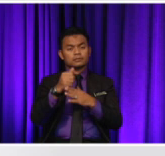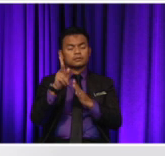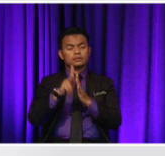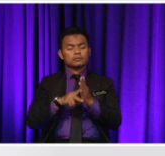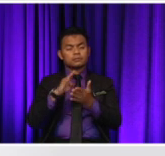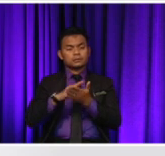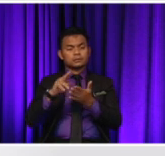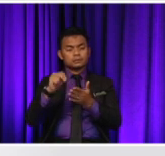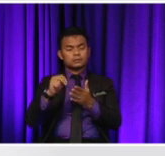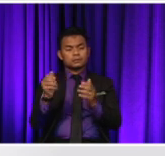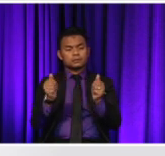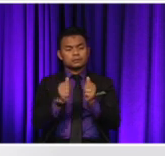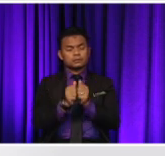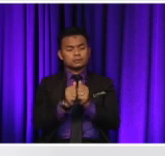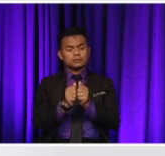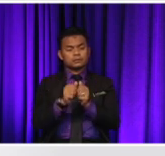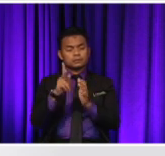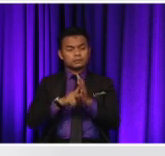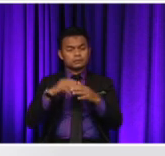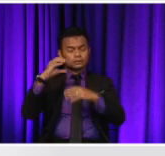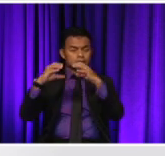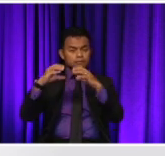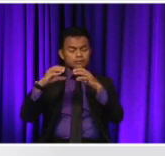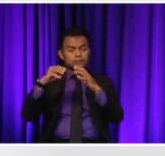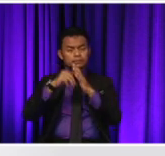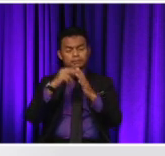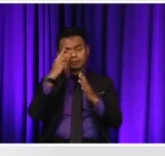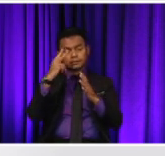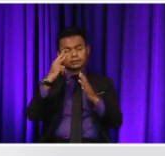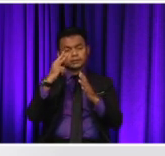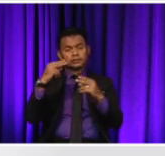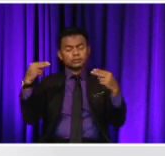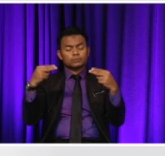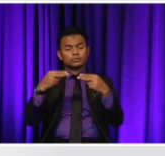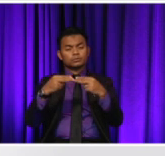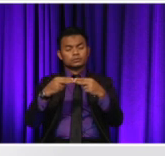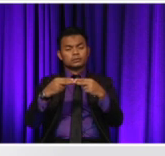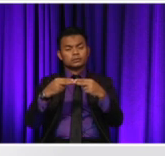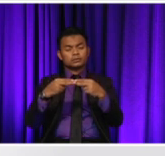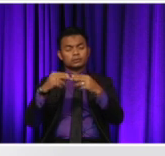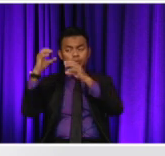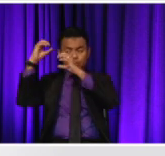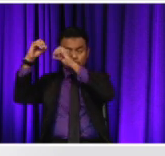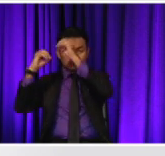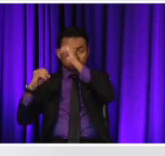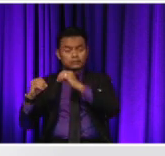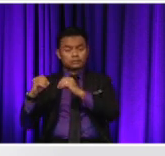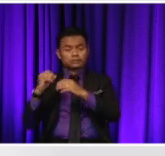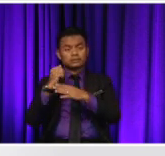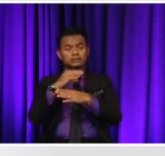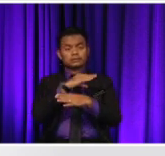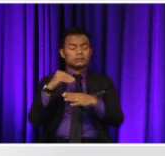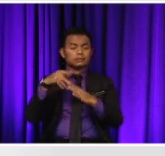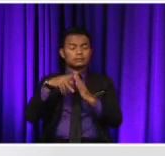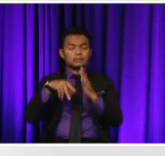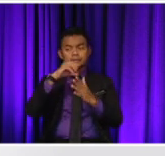lah memperlihatkan hubungan organisasi dengan versi kita ada dua untuk mencapai kedudukan yang kompetitif dalam